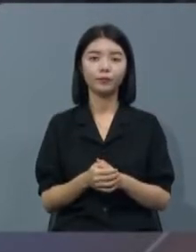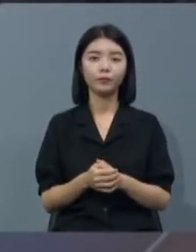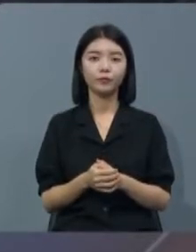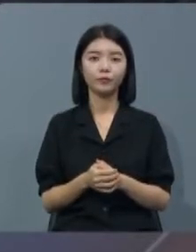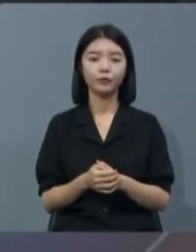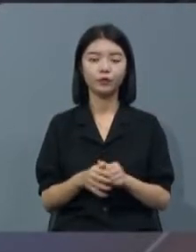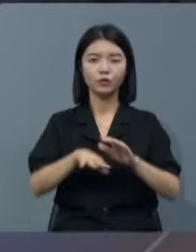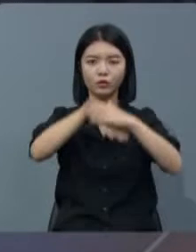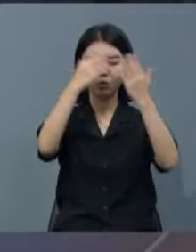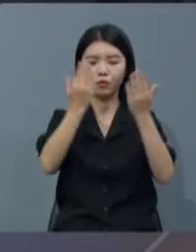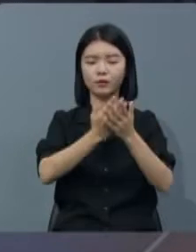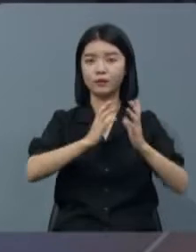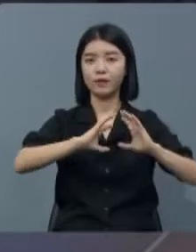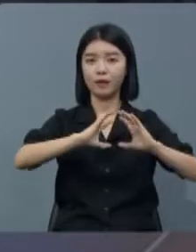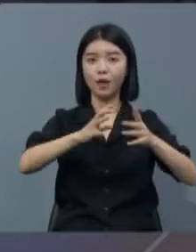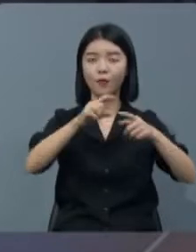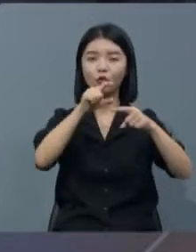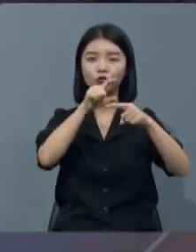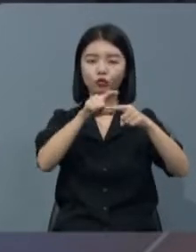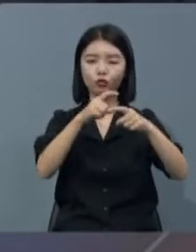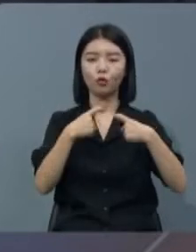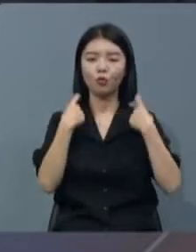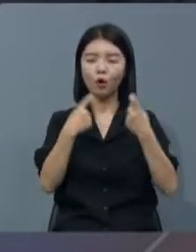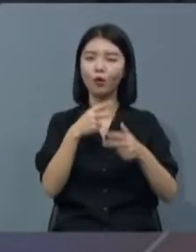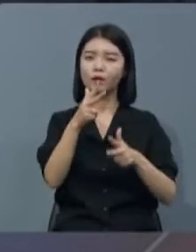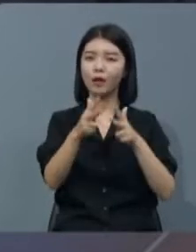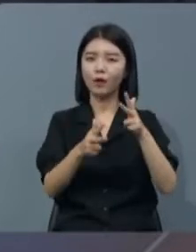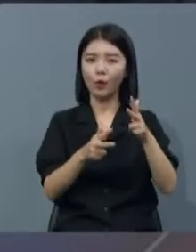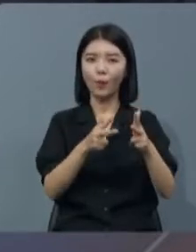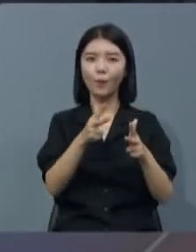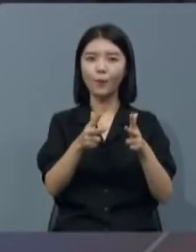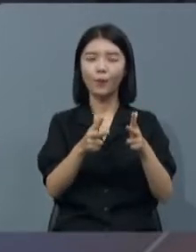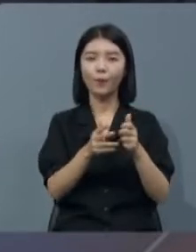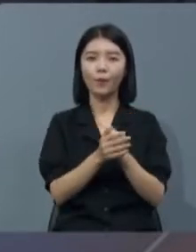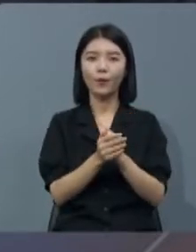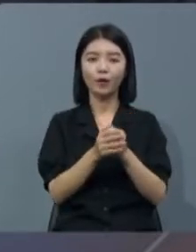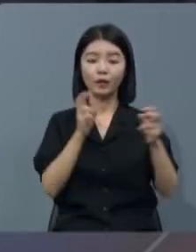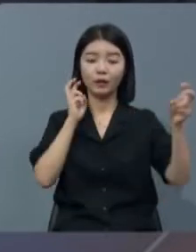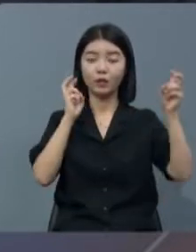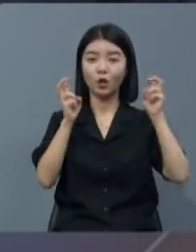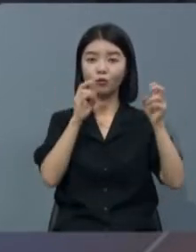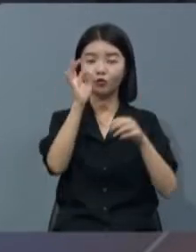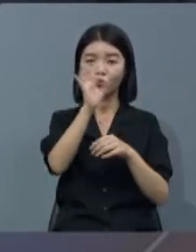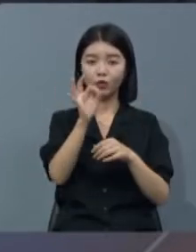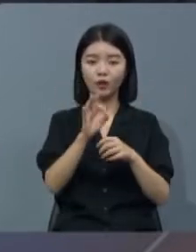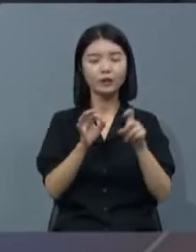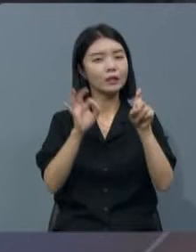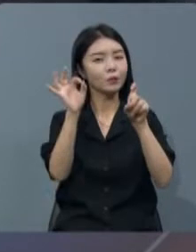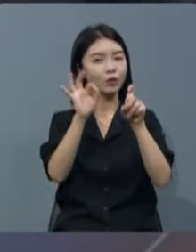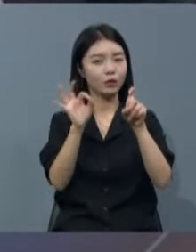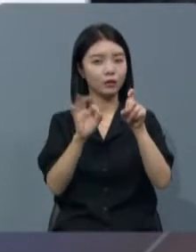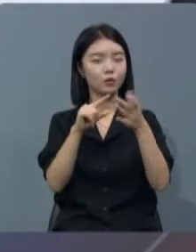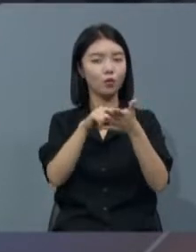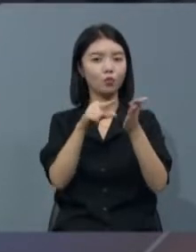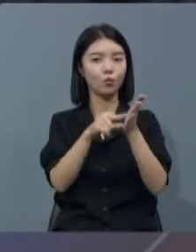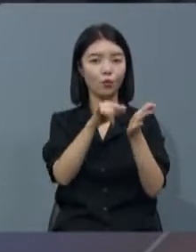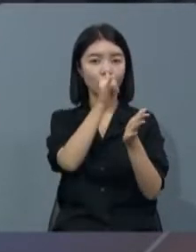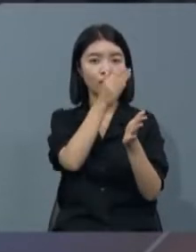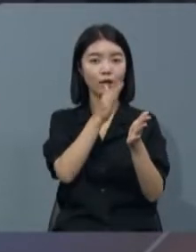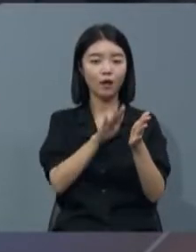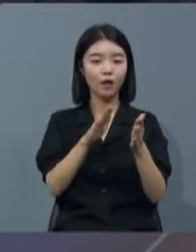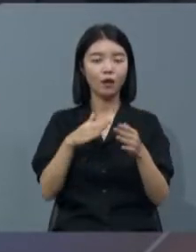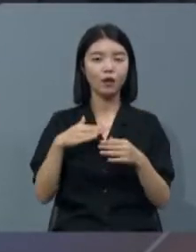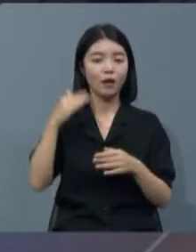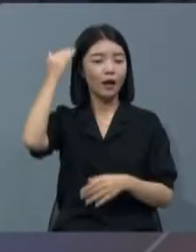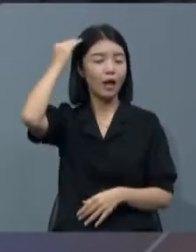전 세계 평균 관광산업의 GDP 기여율이 한 10% 정도 되는데